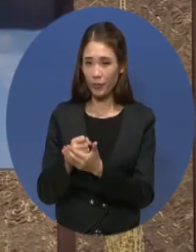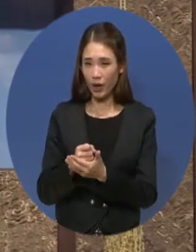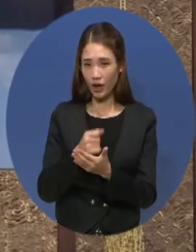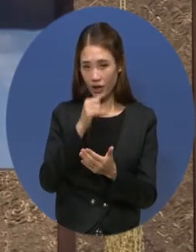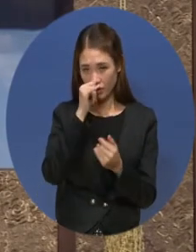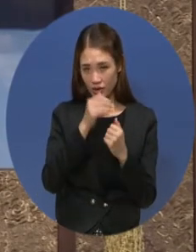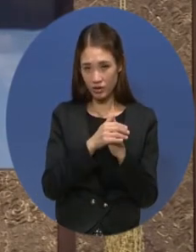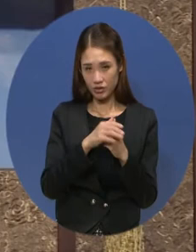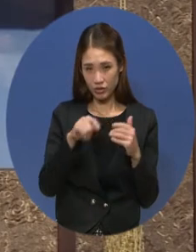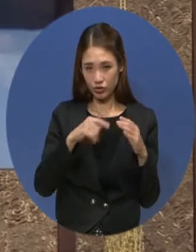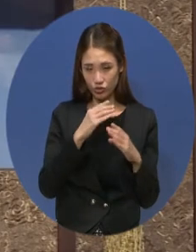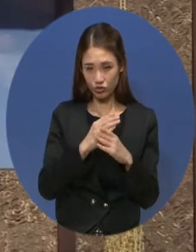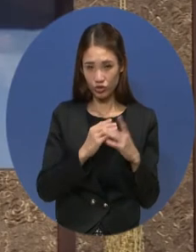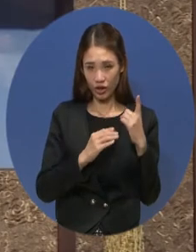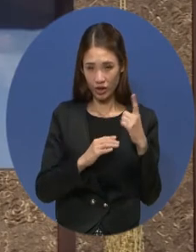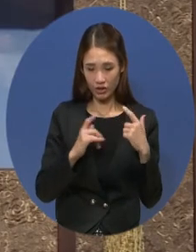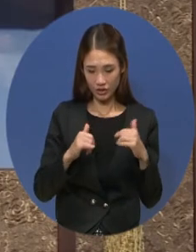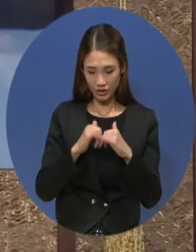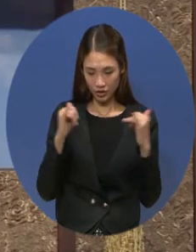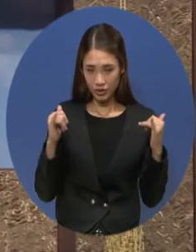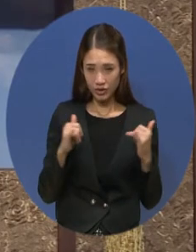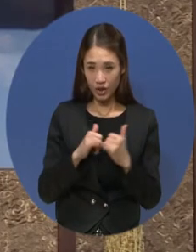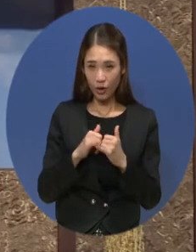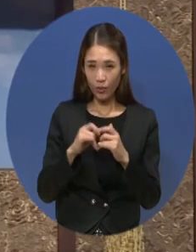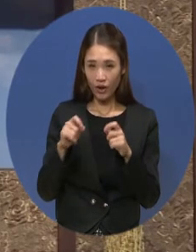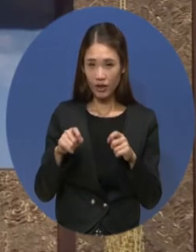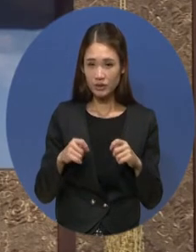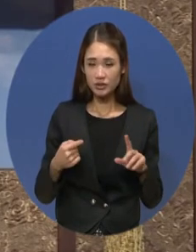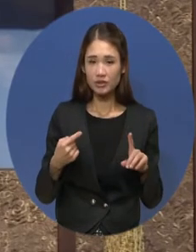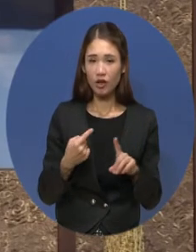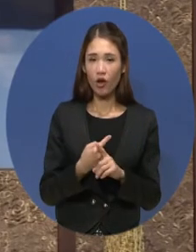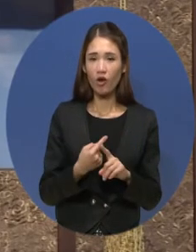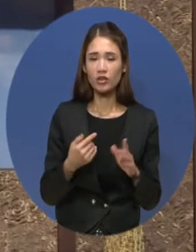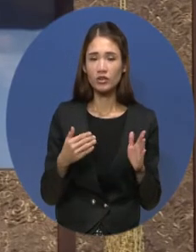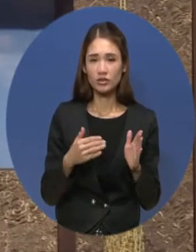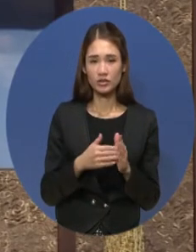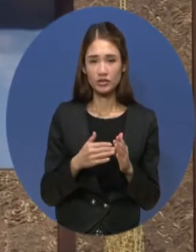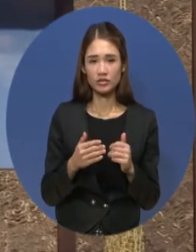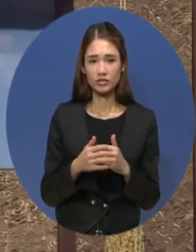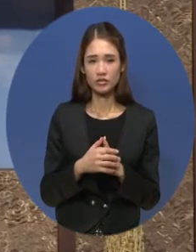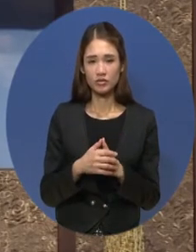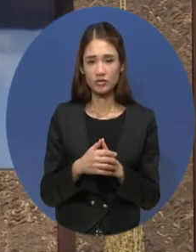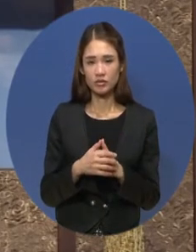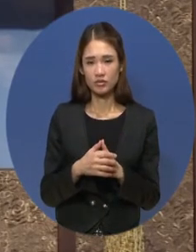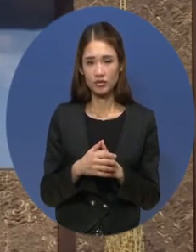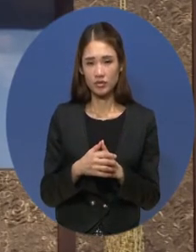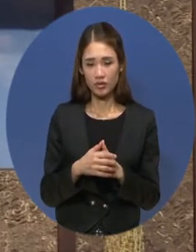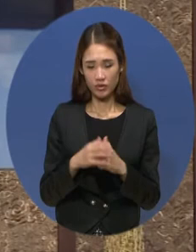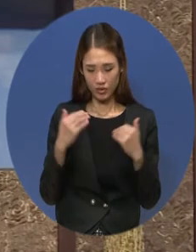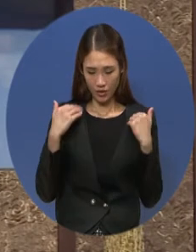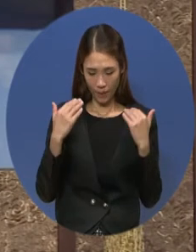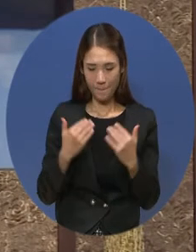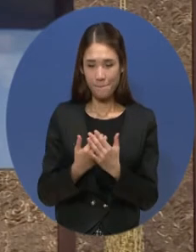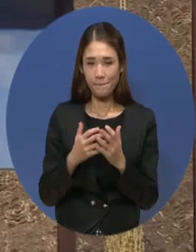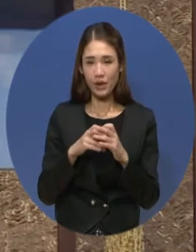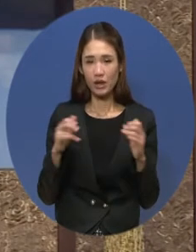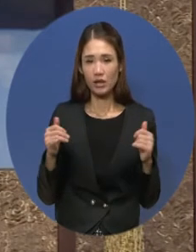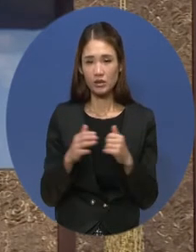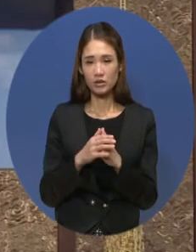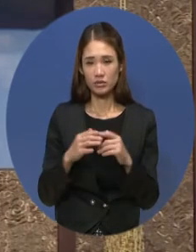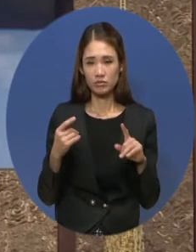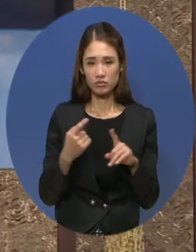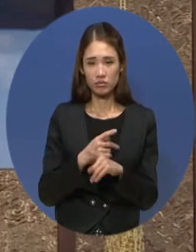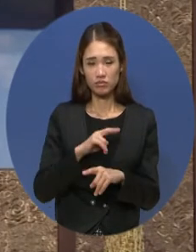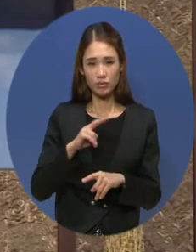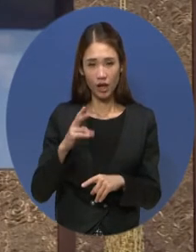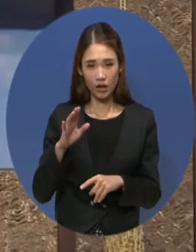중에 하나가 지역사회 적응 인데 어 지역사회 적응 은 어 우리 발달장애인 당사자 간 이제 박혀 쓰는 건